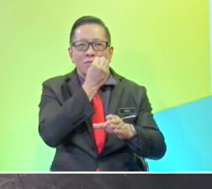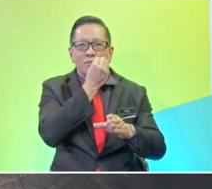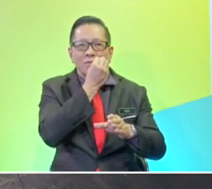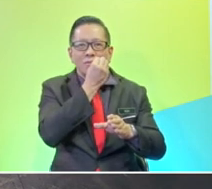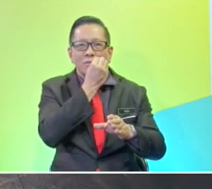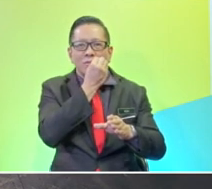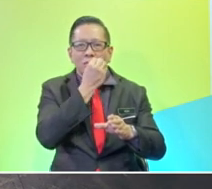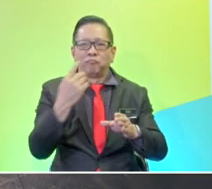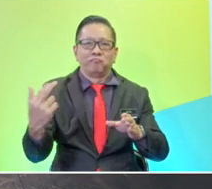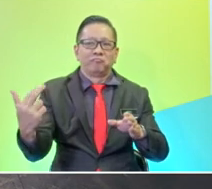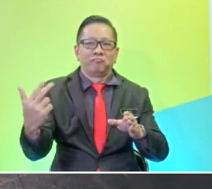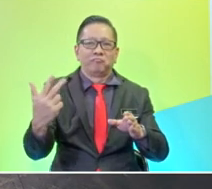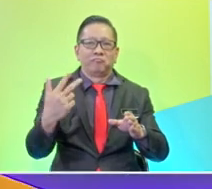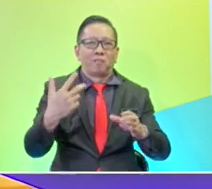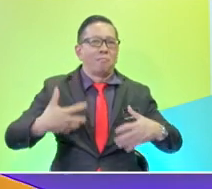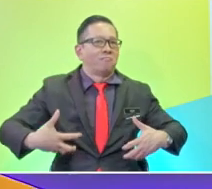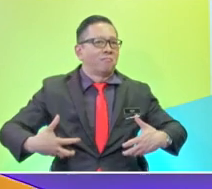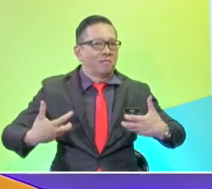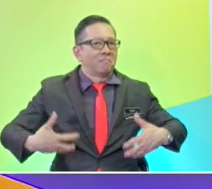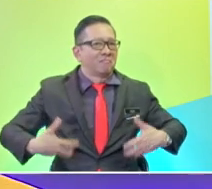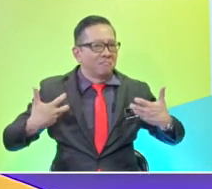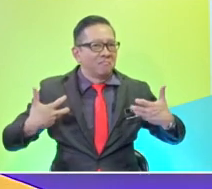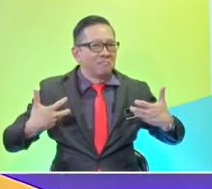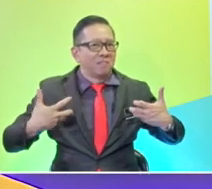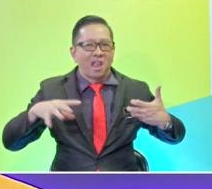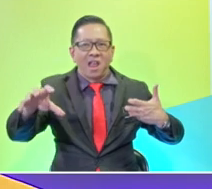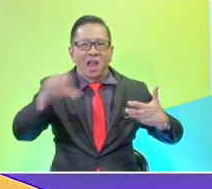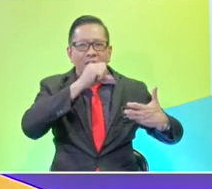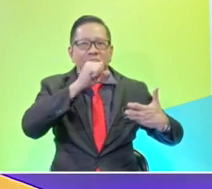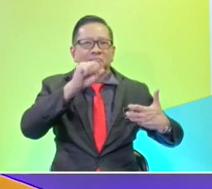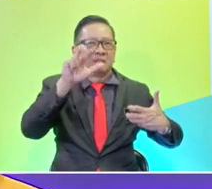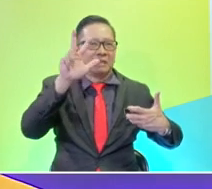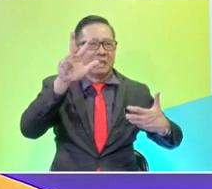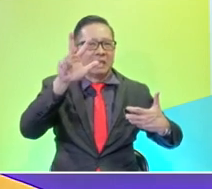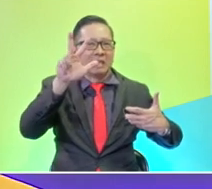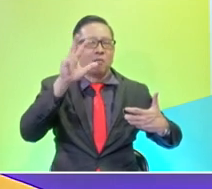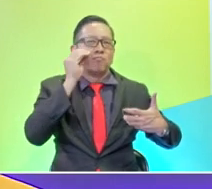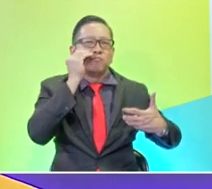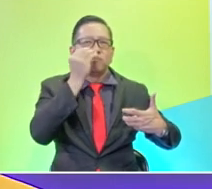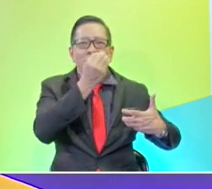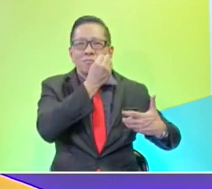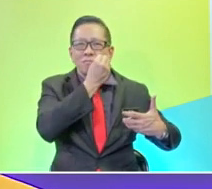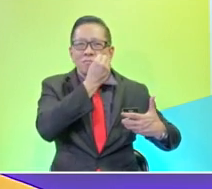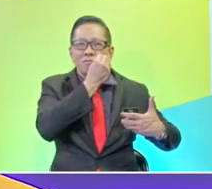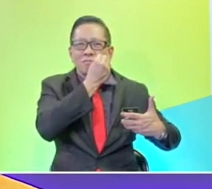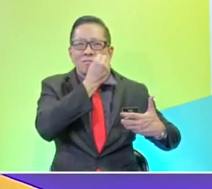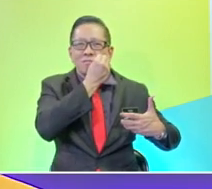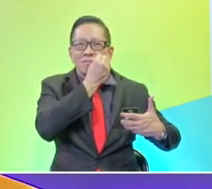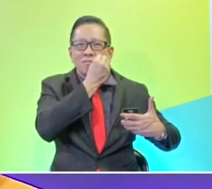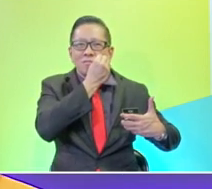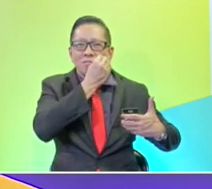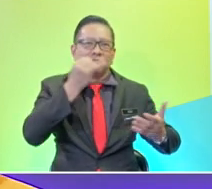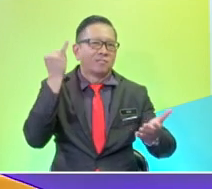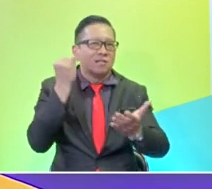datang pula seekor monyet nih dia cabut tiga Kuntum bunga Wih banyaknya jahat